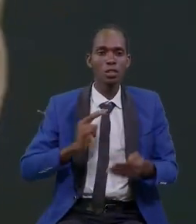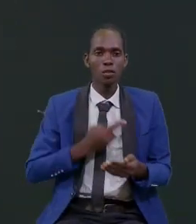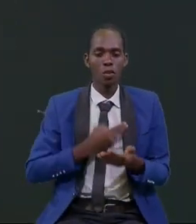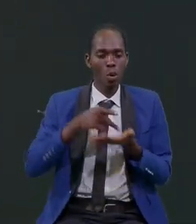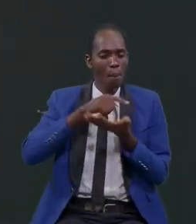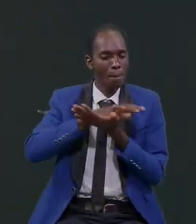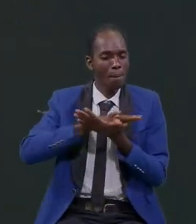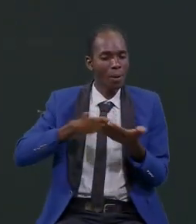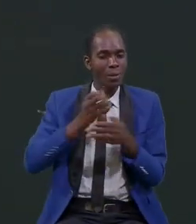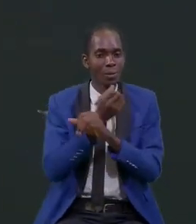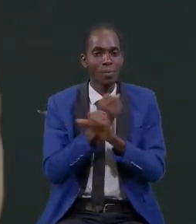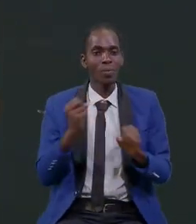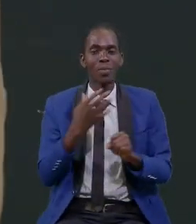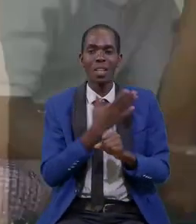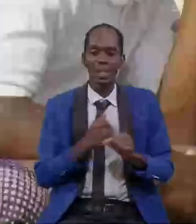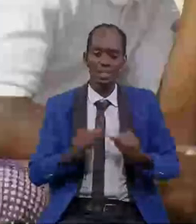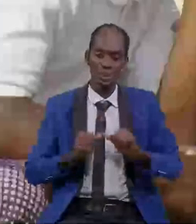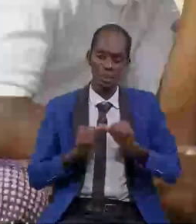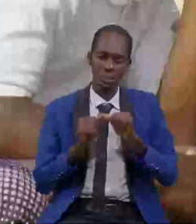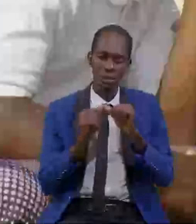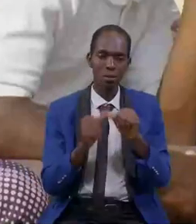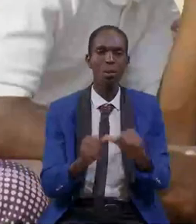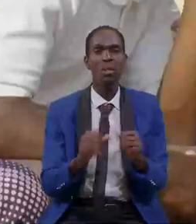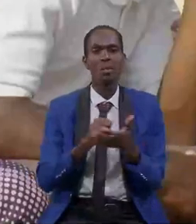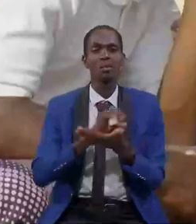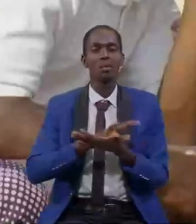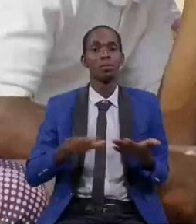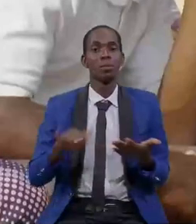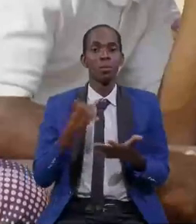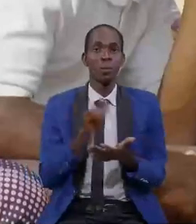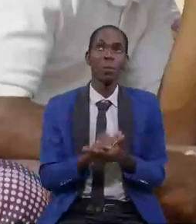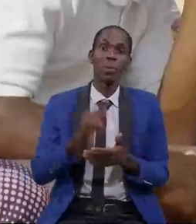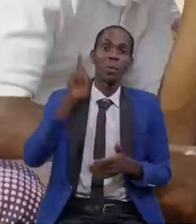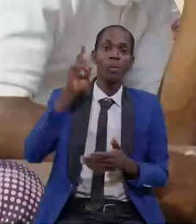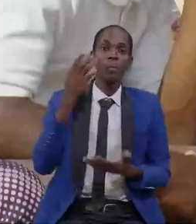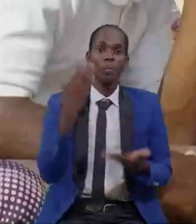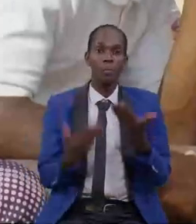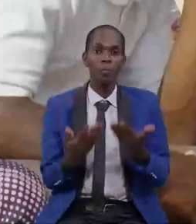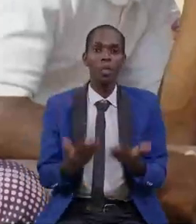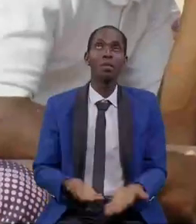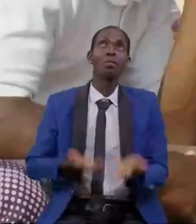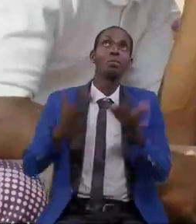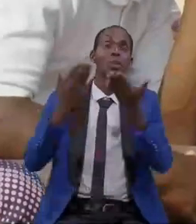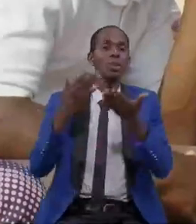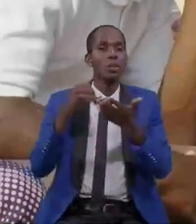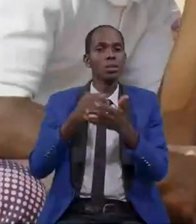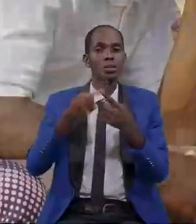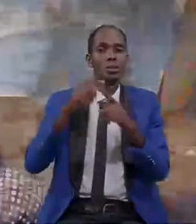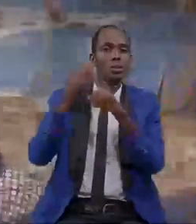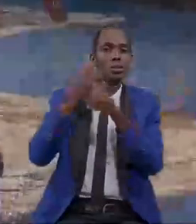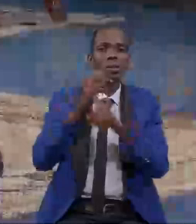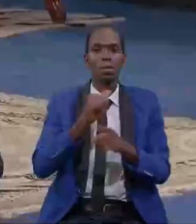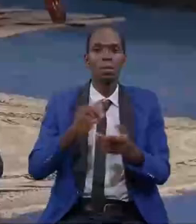garanti, une sanctification ferme, afin de faire paraître devant lui une église